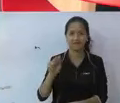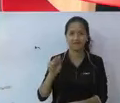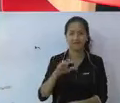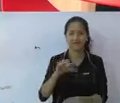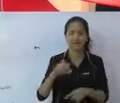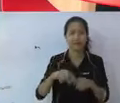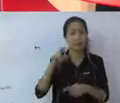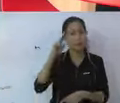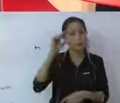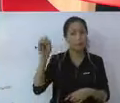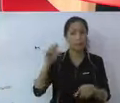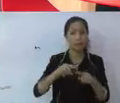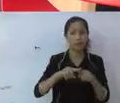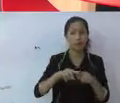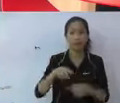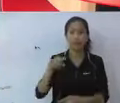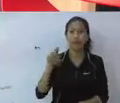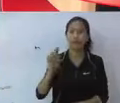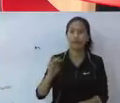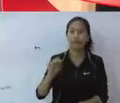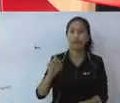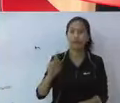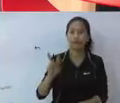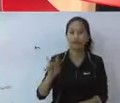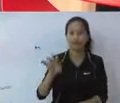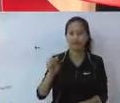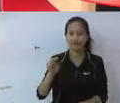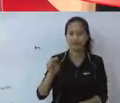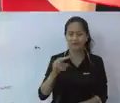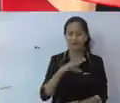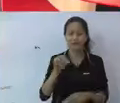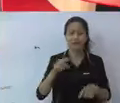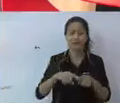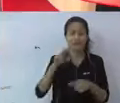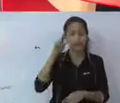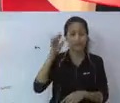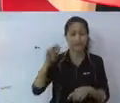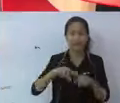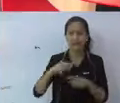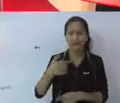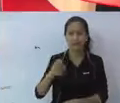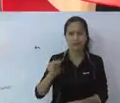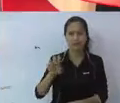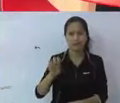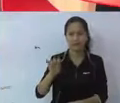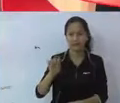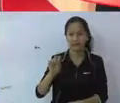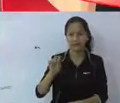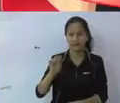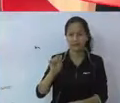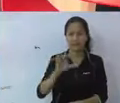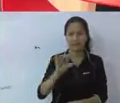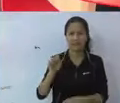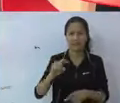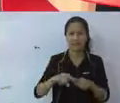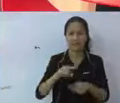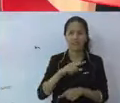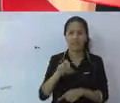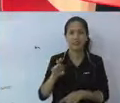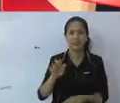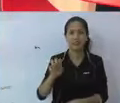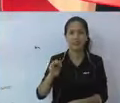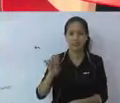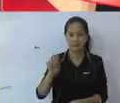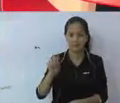Marvin Fernandez. Hello po, Sir Marvin. Ma'am Genesis Castillo. At Ramon Escalada,